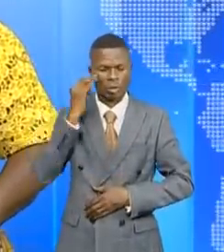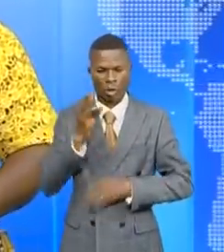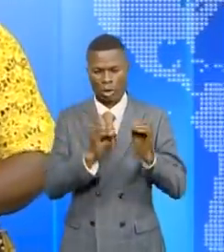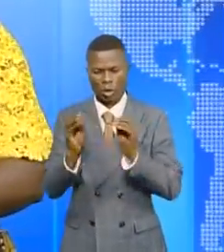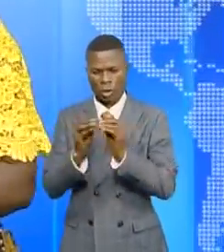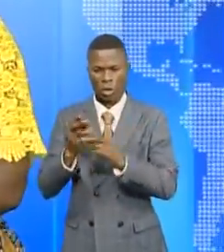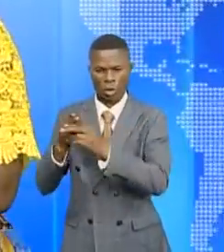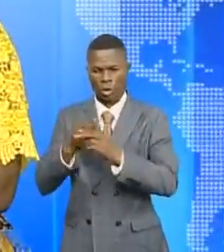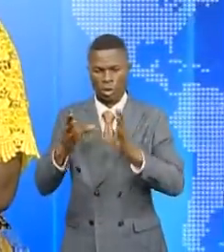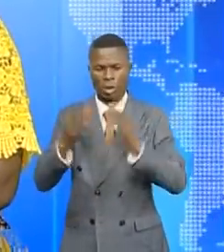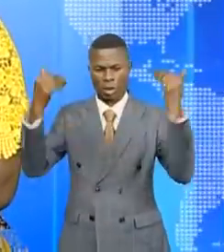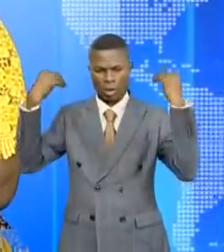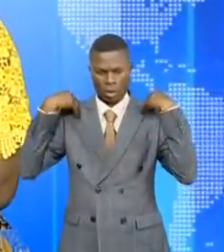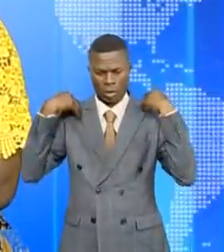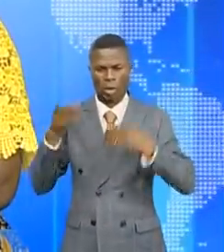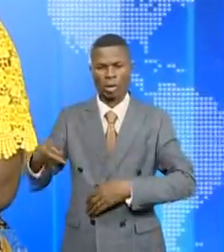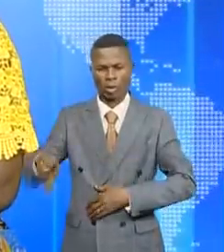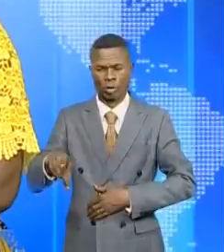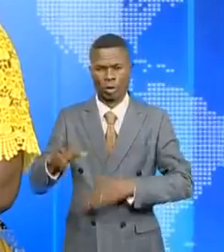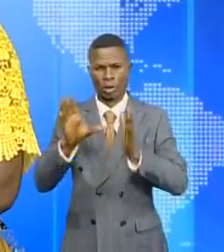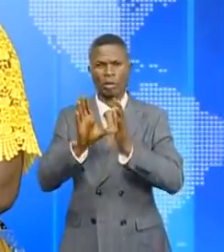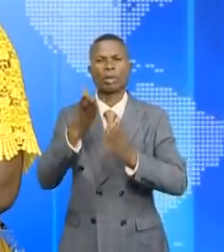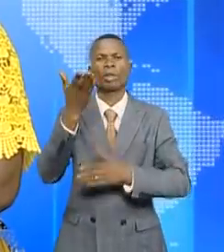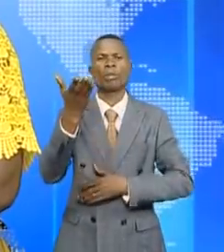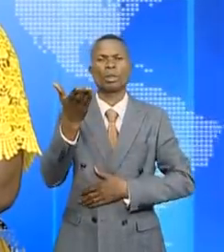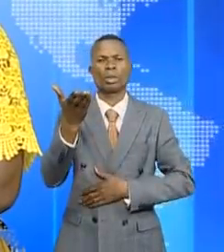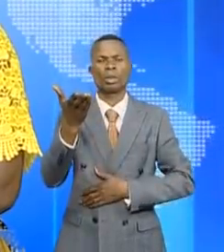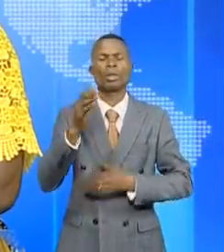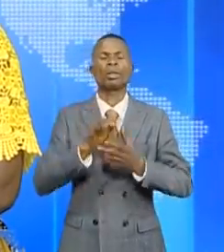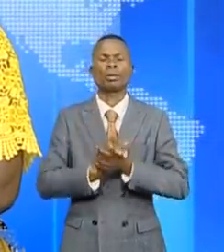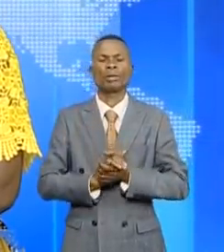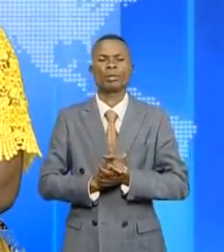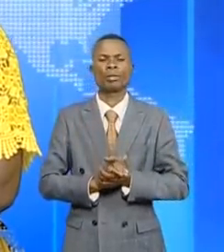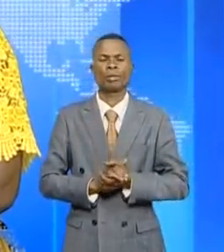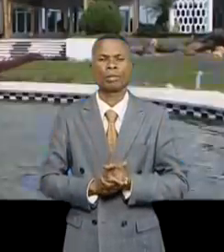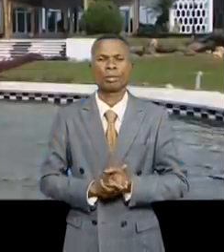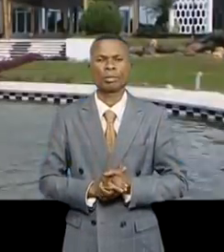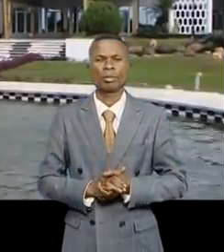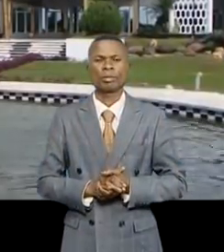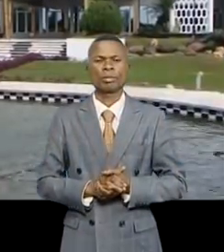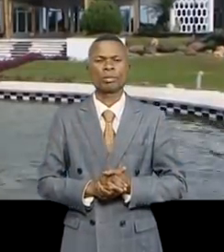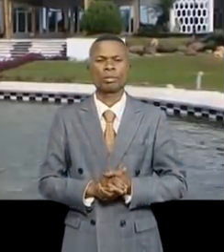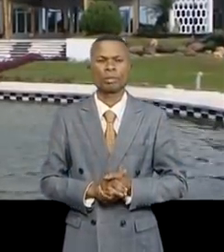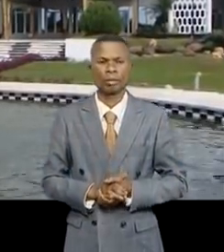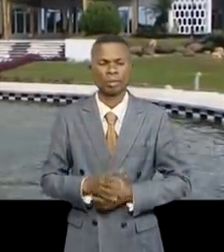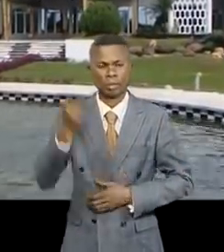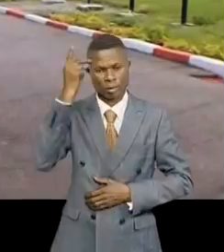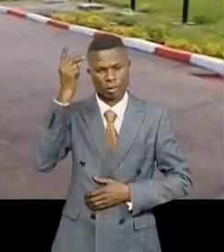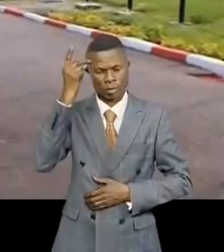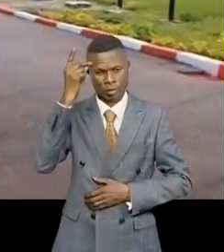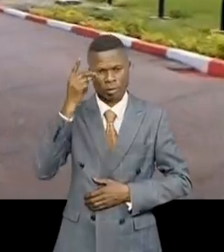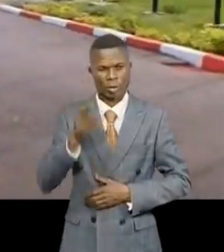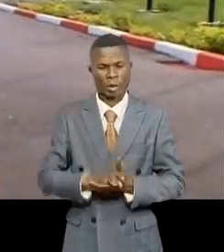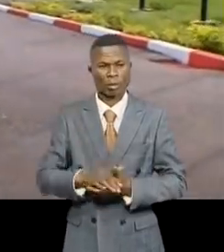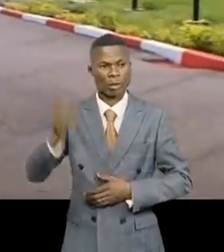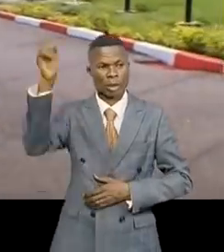de sécurité avec les autorités provinciales. Marcel Moubenga, Pati Tondang, Oscar Balkaï. Kinshasa et Pretoria ont le